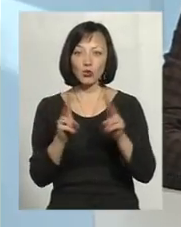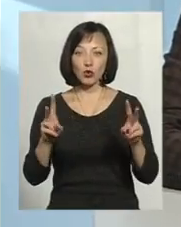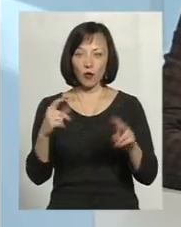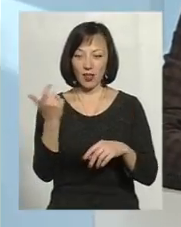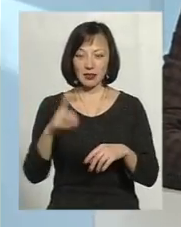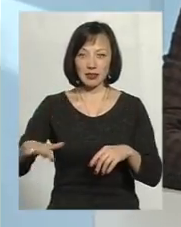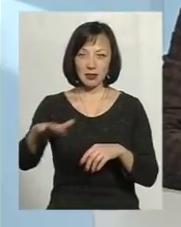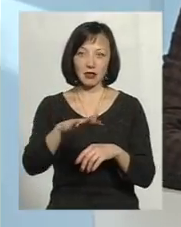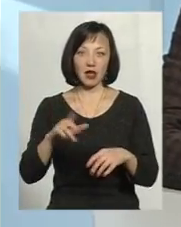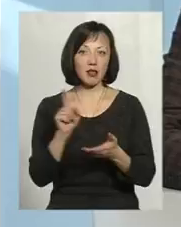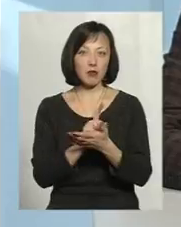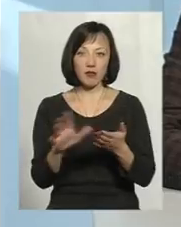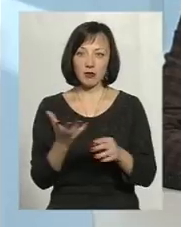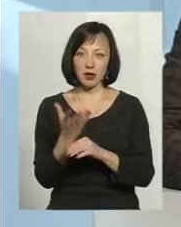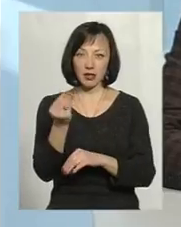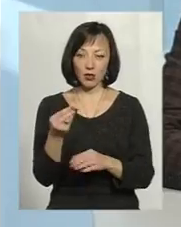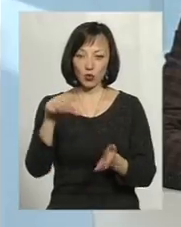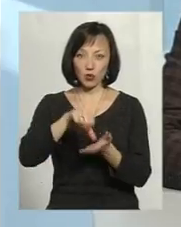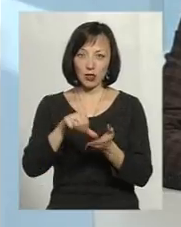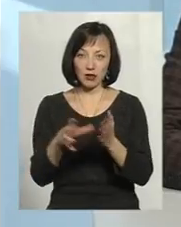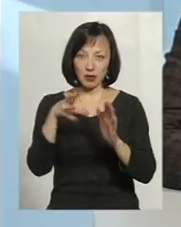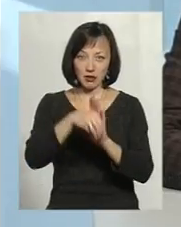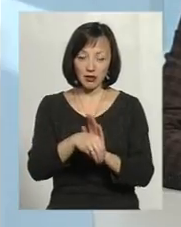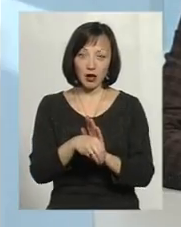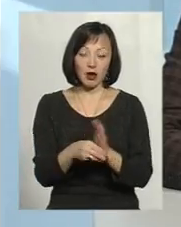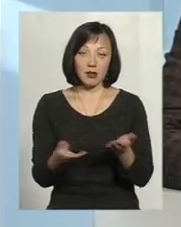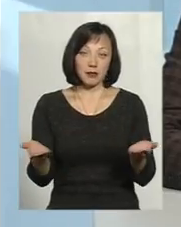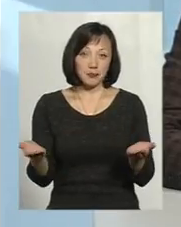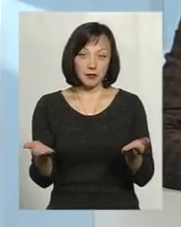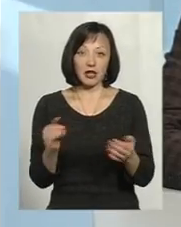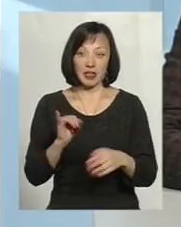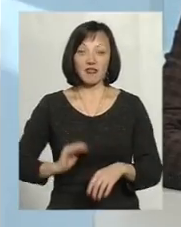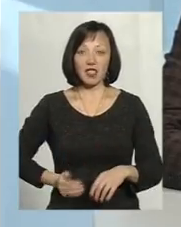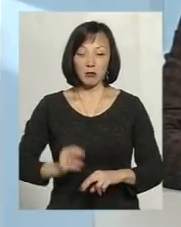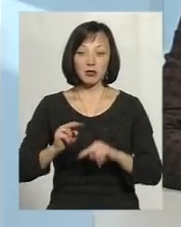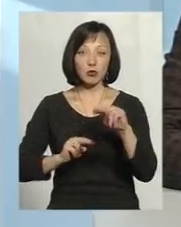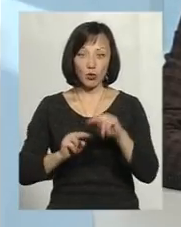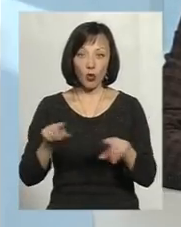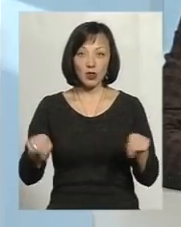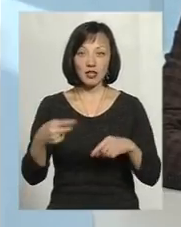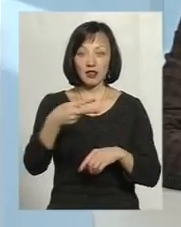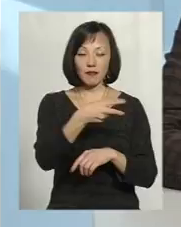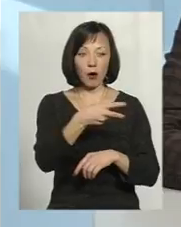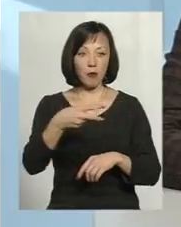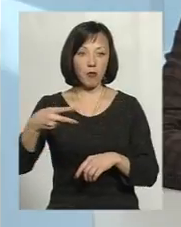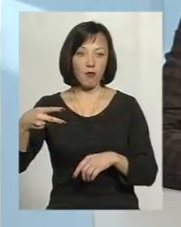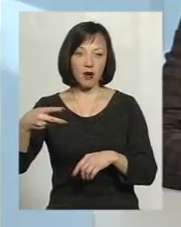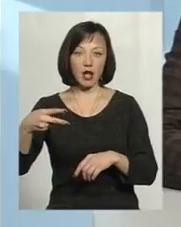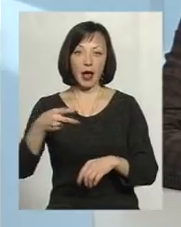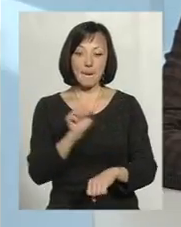на цій території, не повинен платити пайову, але він заплатить пайову. Ну і, власне, забудовник організував 2 поверхи